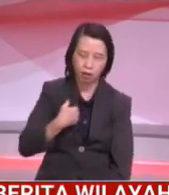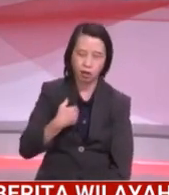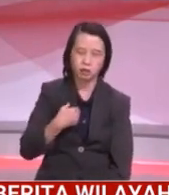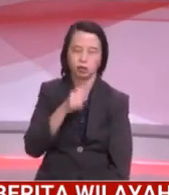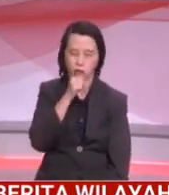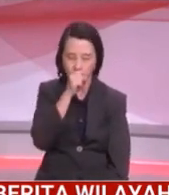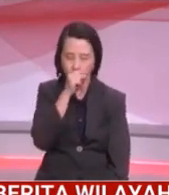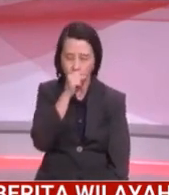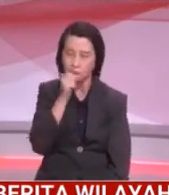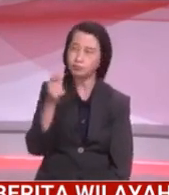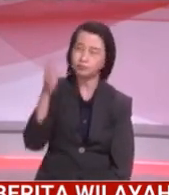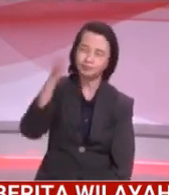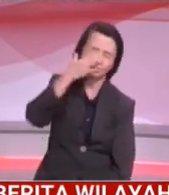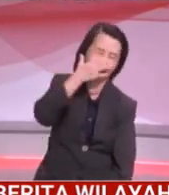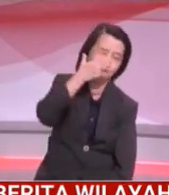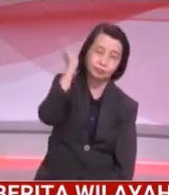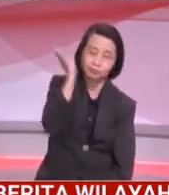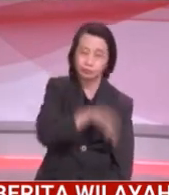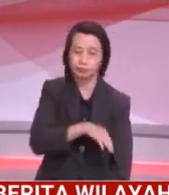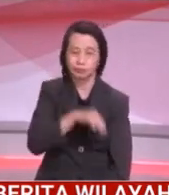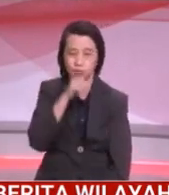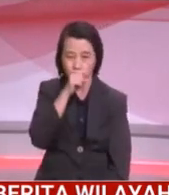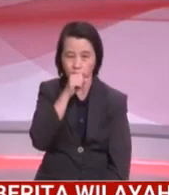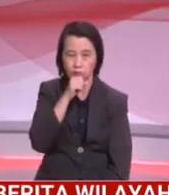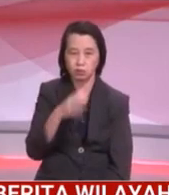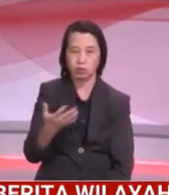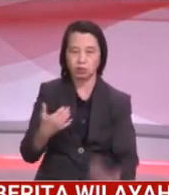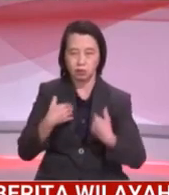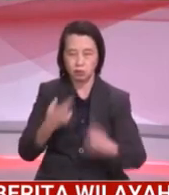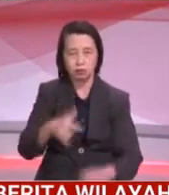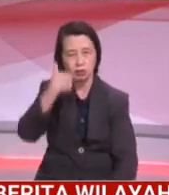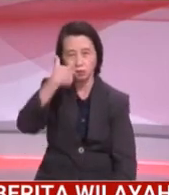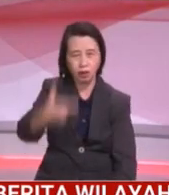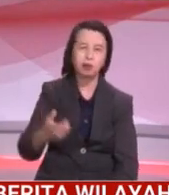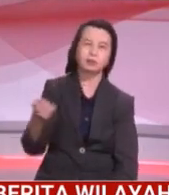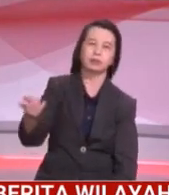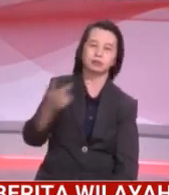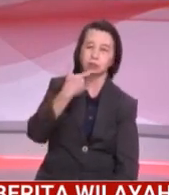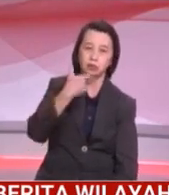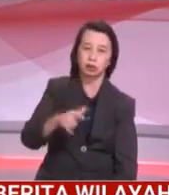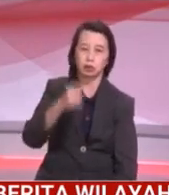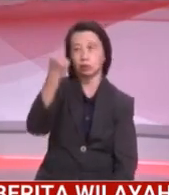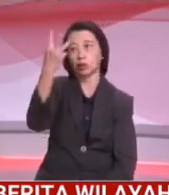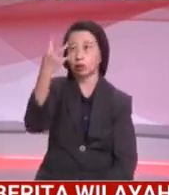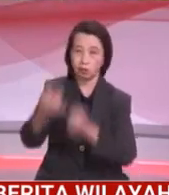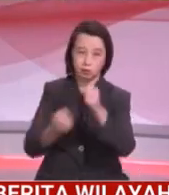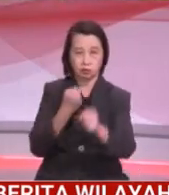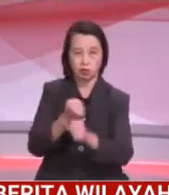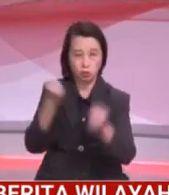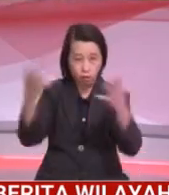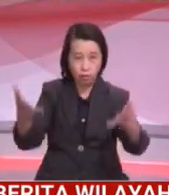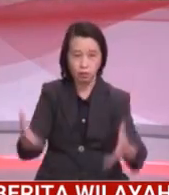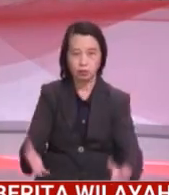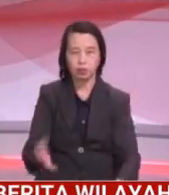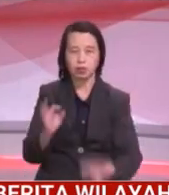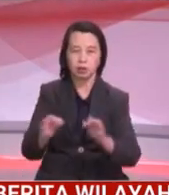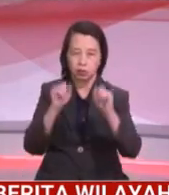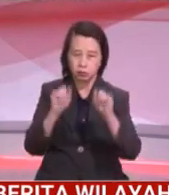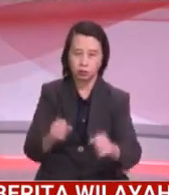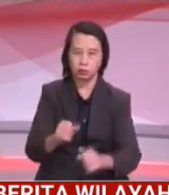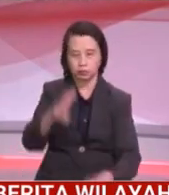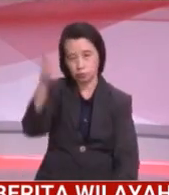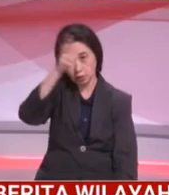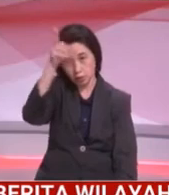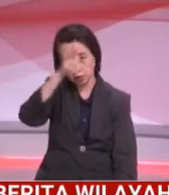pun batuk. Jadi, kita memang lama dah benda ni ke. Banyak tahun dah benda ni. Kalau boleh pihak